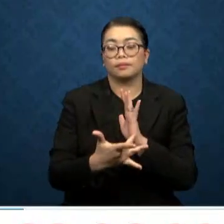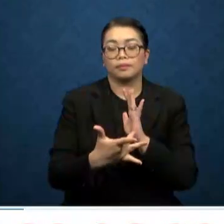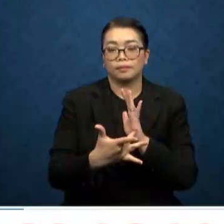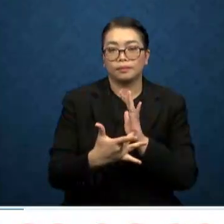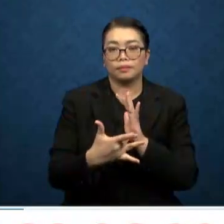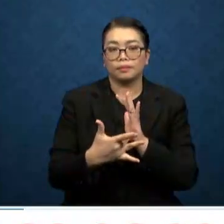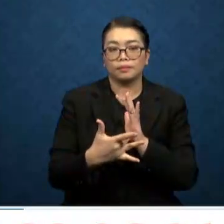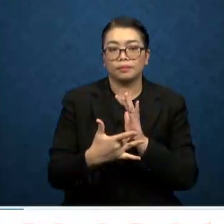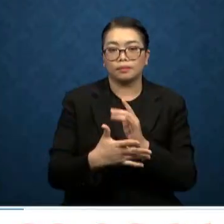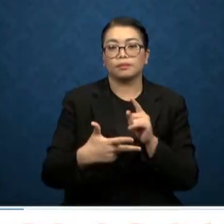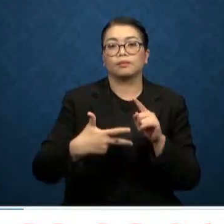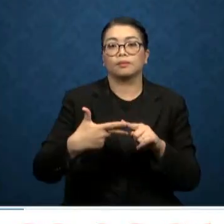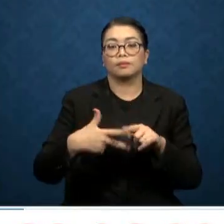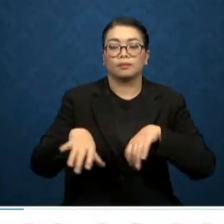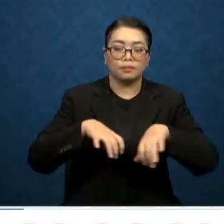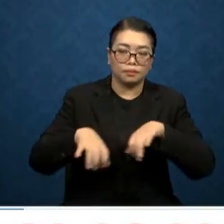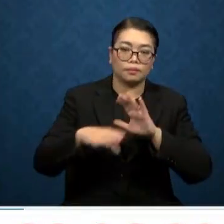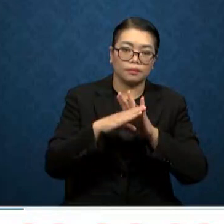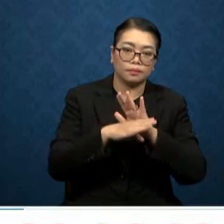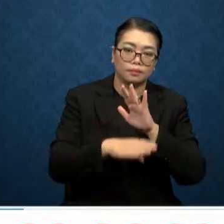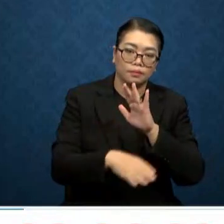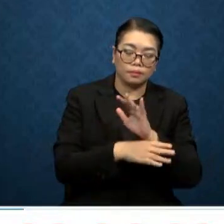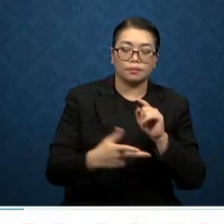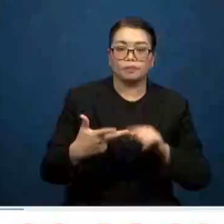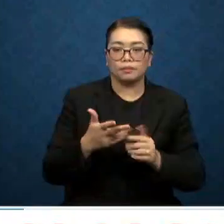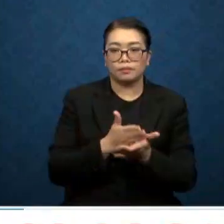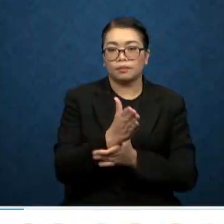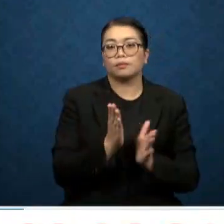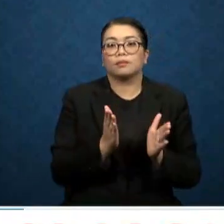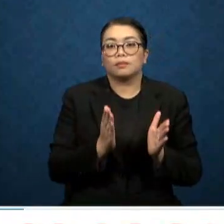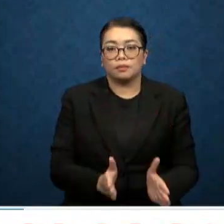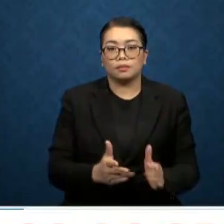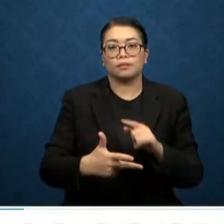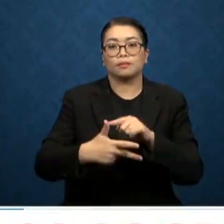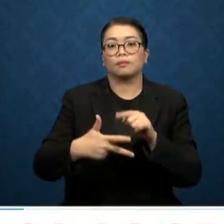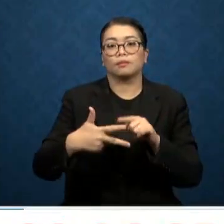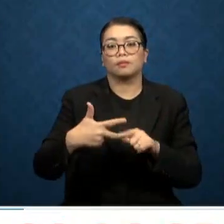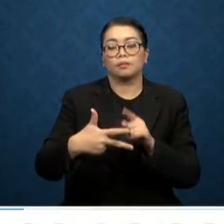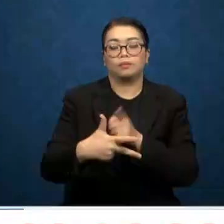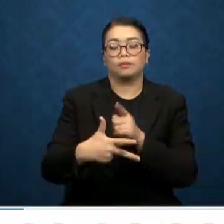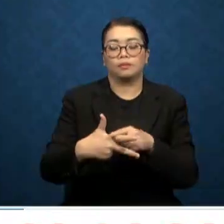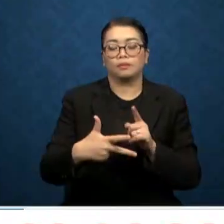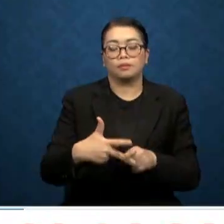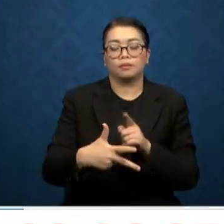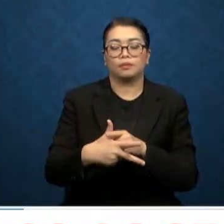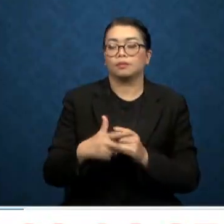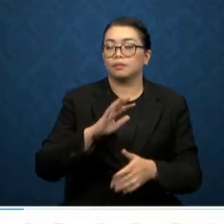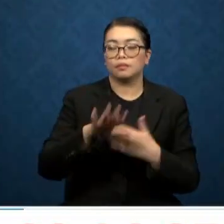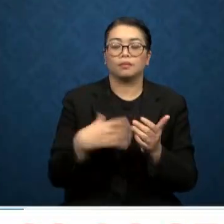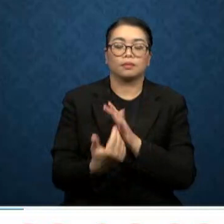เทคโนโลยีด้านกระบวนการและด้านบุคคลซึ่งเทคโนโลยีด้านความมั่นคงปลอด